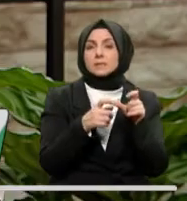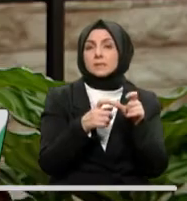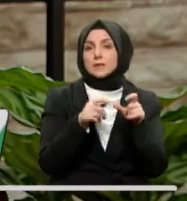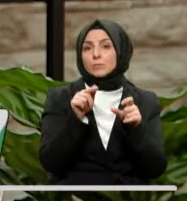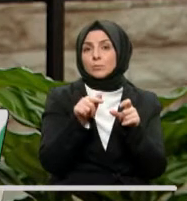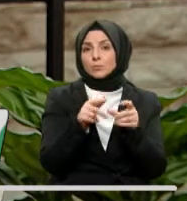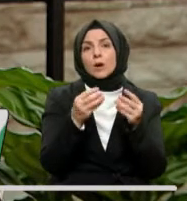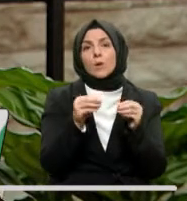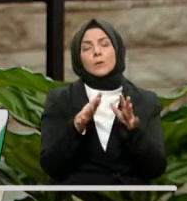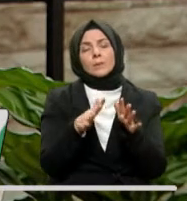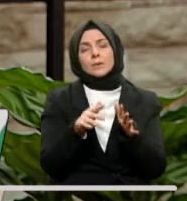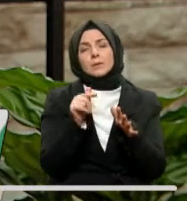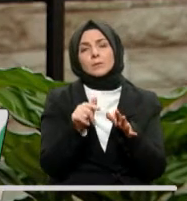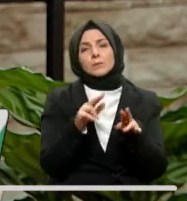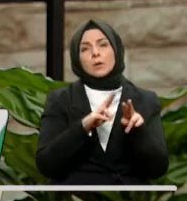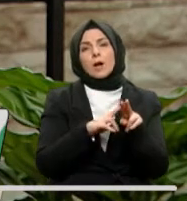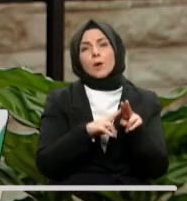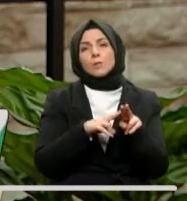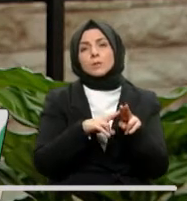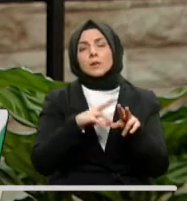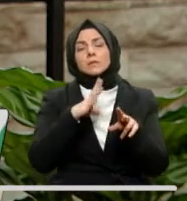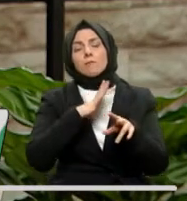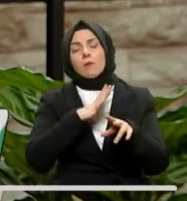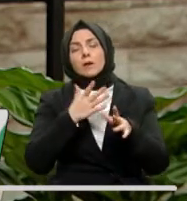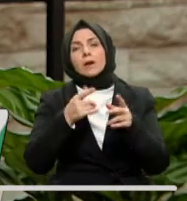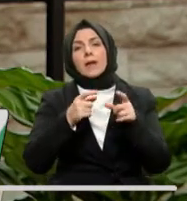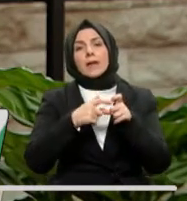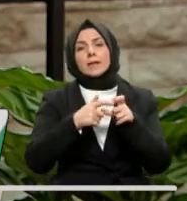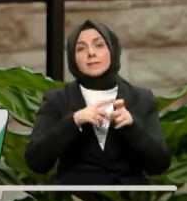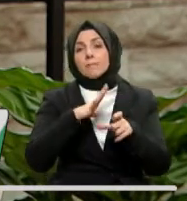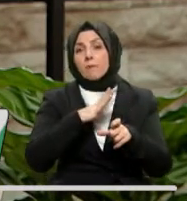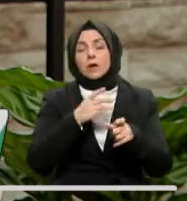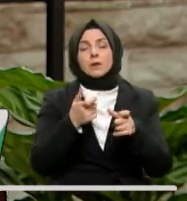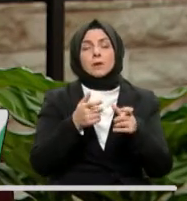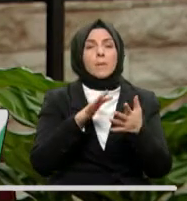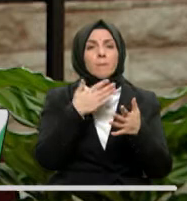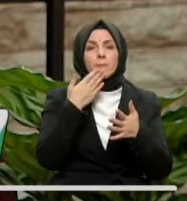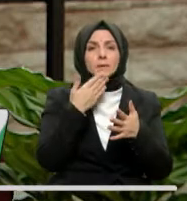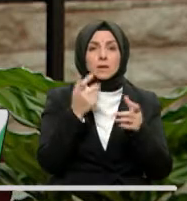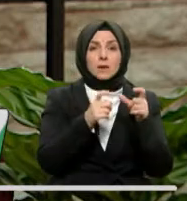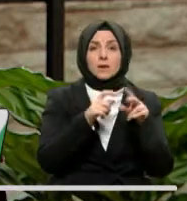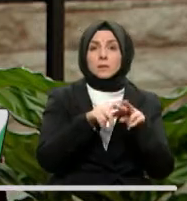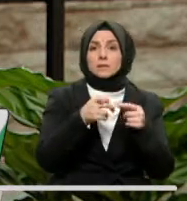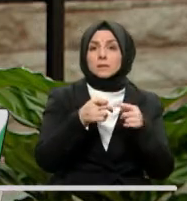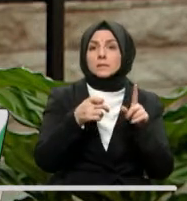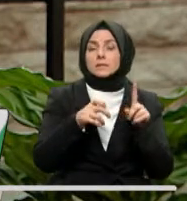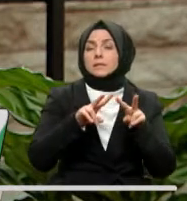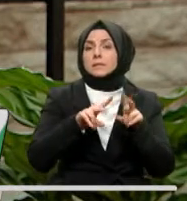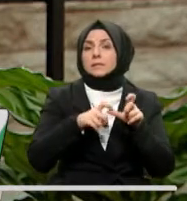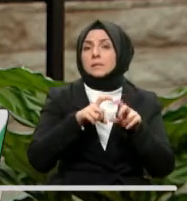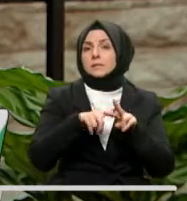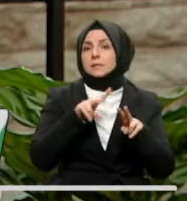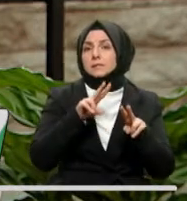Bunlar kullanılabilir bunların içerisinde Karbonhidratlar var enzimler vitaminler iseniz kullanacaksınız var mı sabirli ts34 çeşit atıp